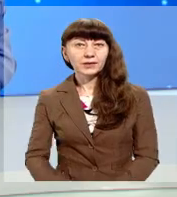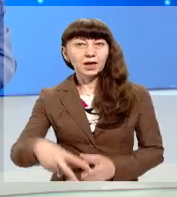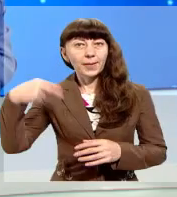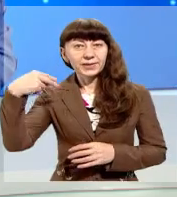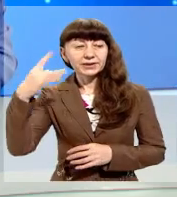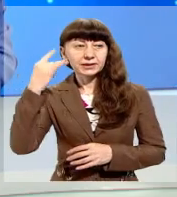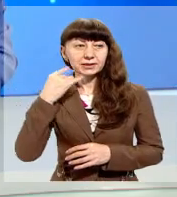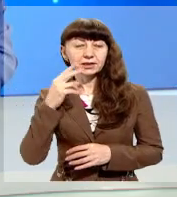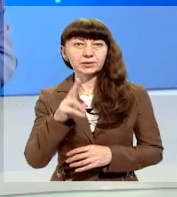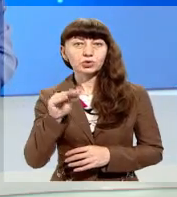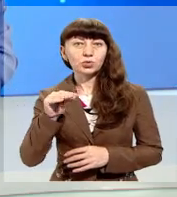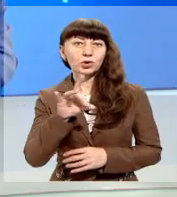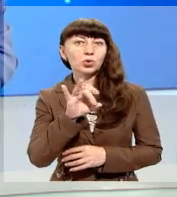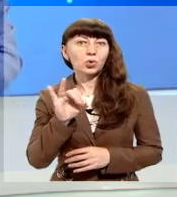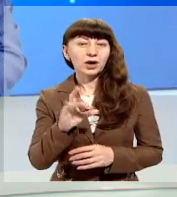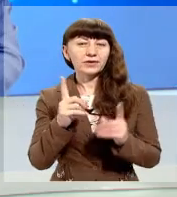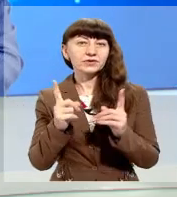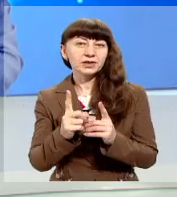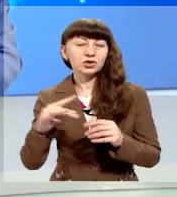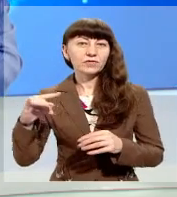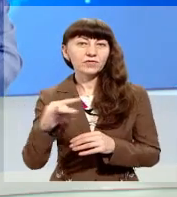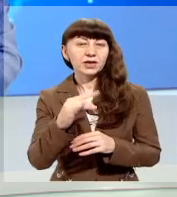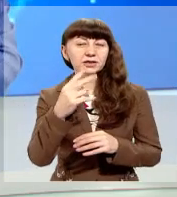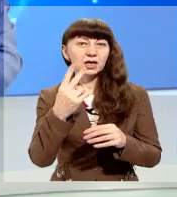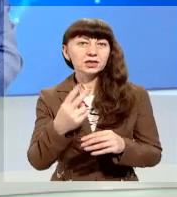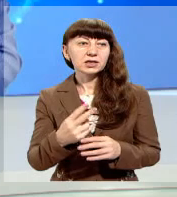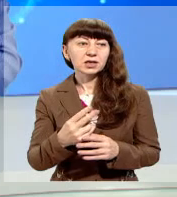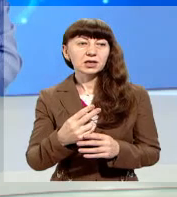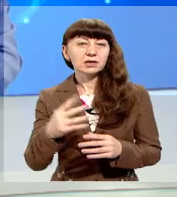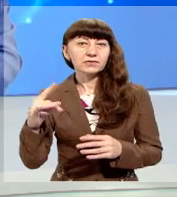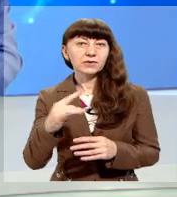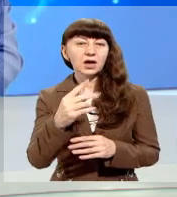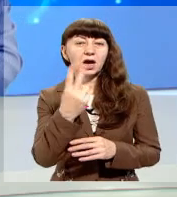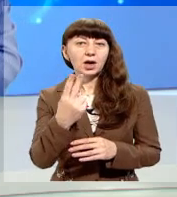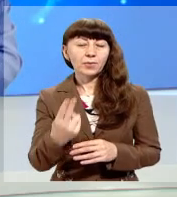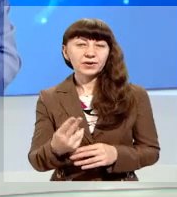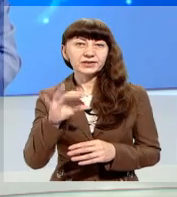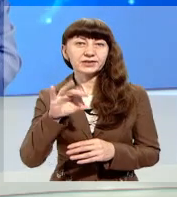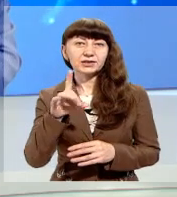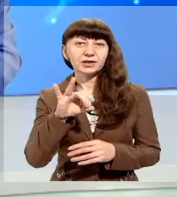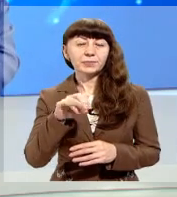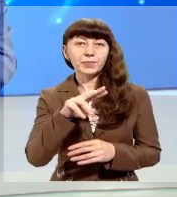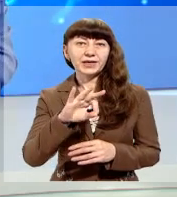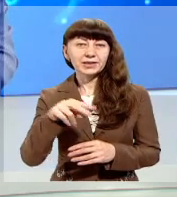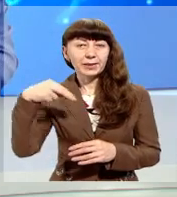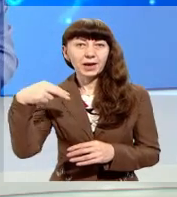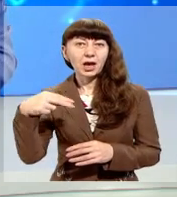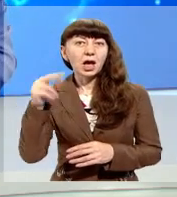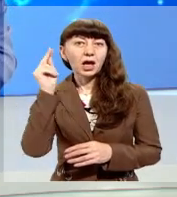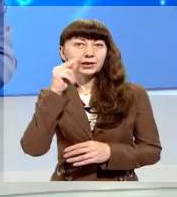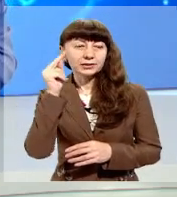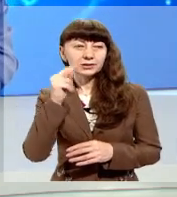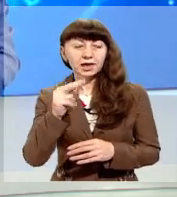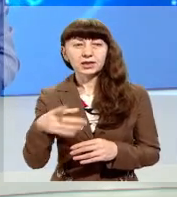Президент Касым-Жомарт Токаев встретил в столичном аэропорту председателя Китайской Народной Республики Си Цзиньпиня, прибывшего в